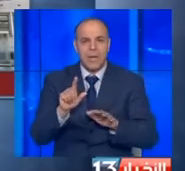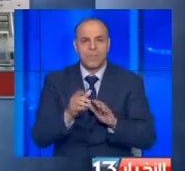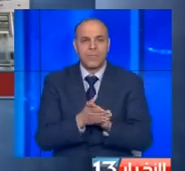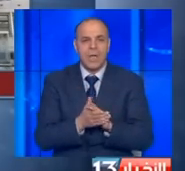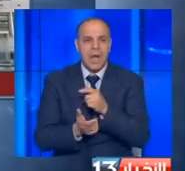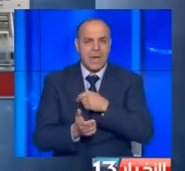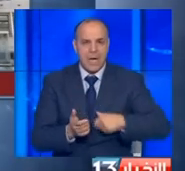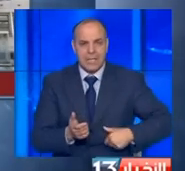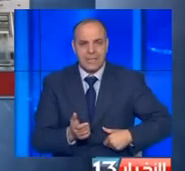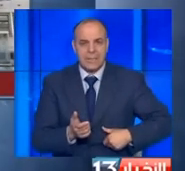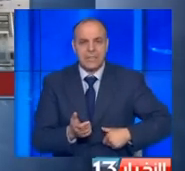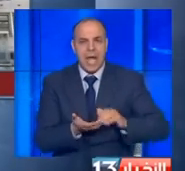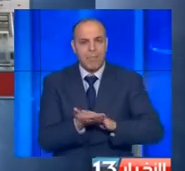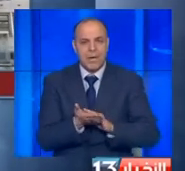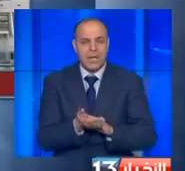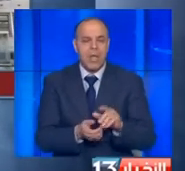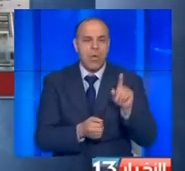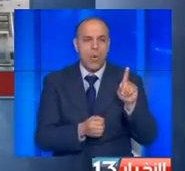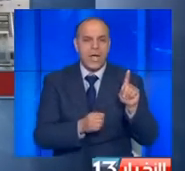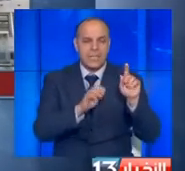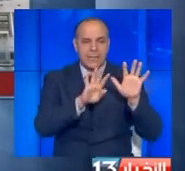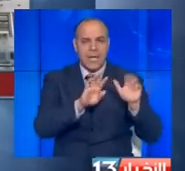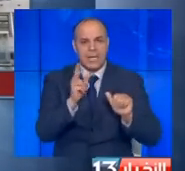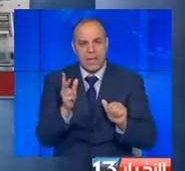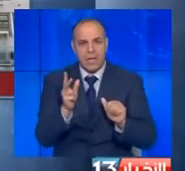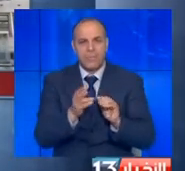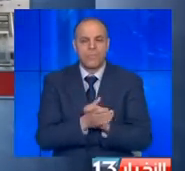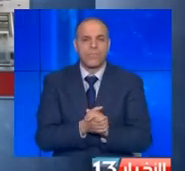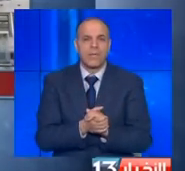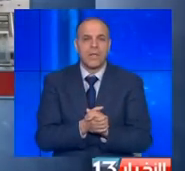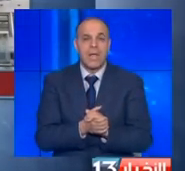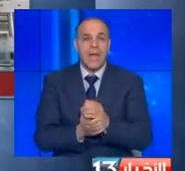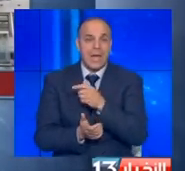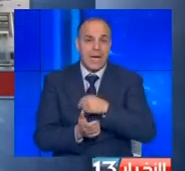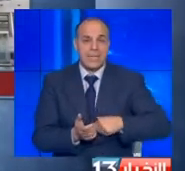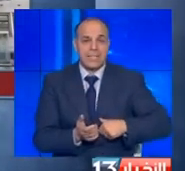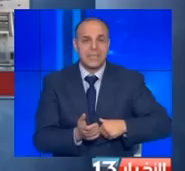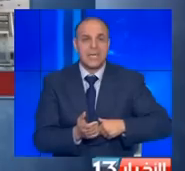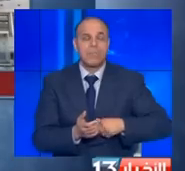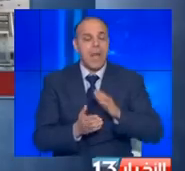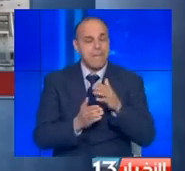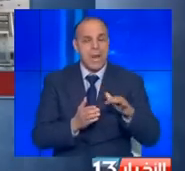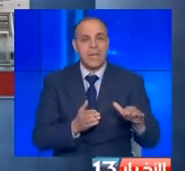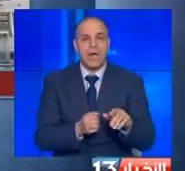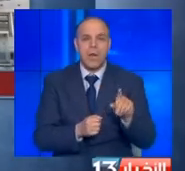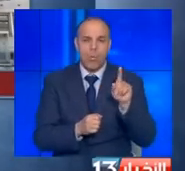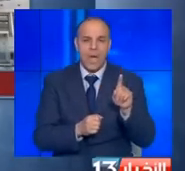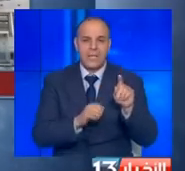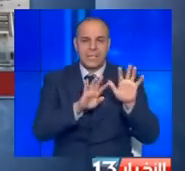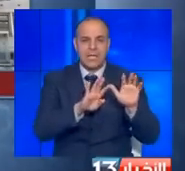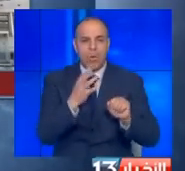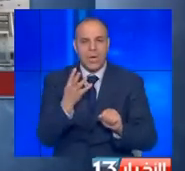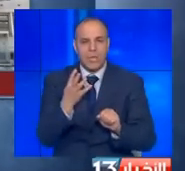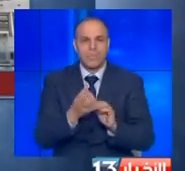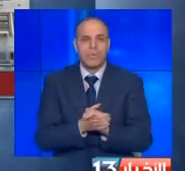الحرس الوطني الوحده البريه مائه وثلاثه وتسعون الحرس الوطني الوحدات البحريه مائه